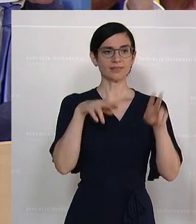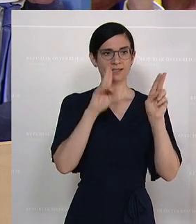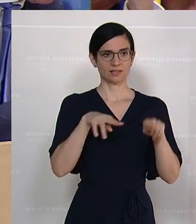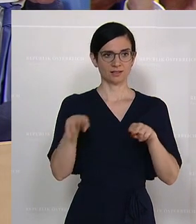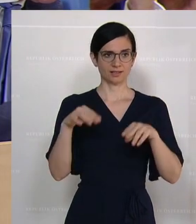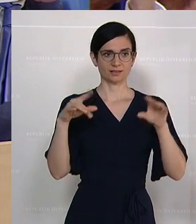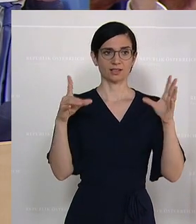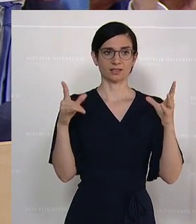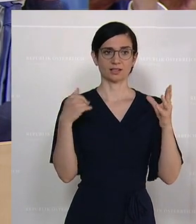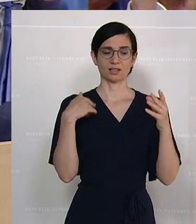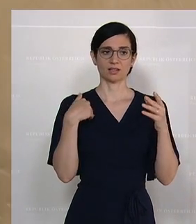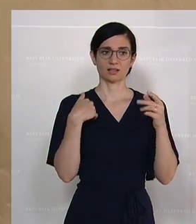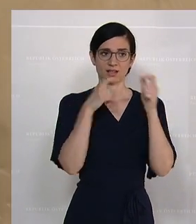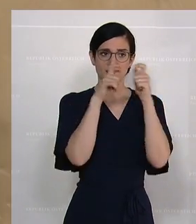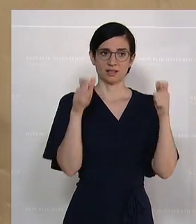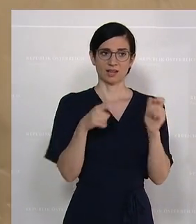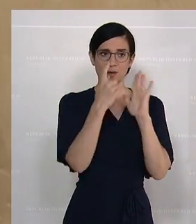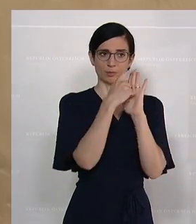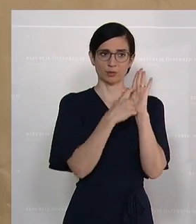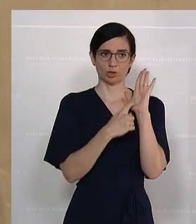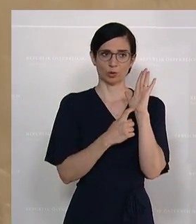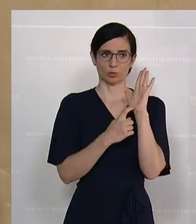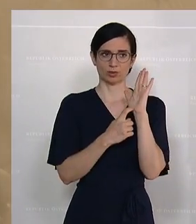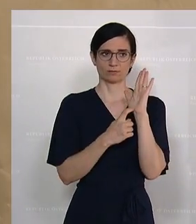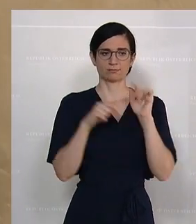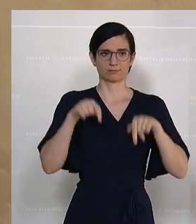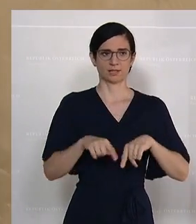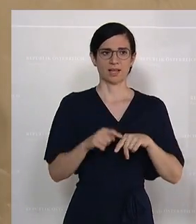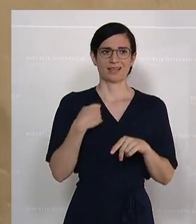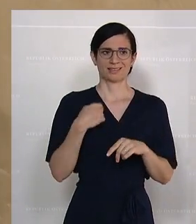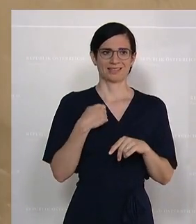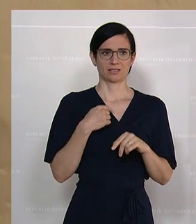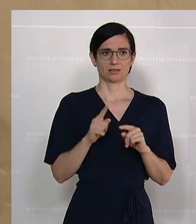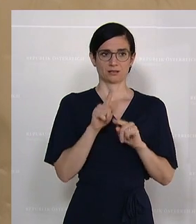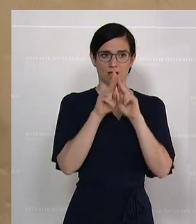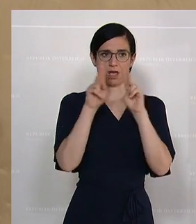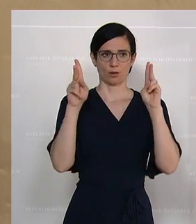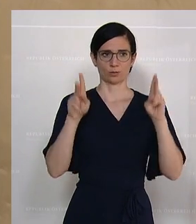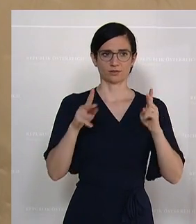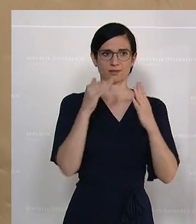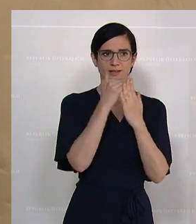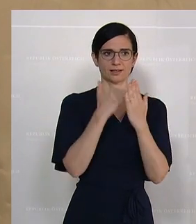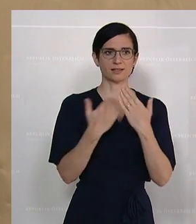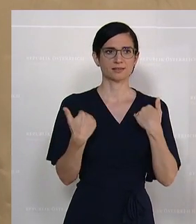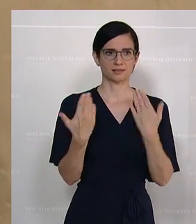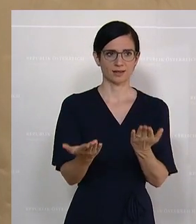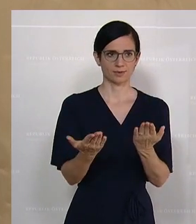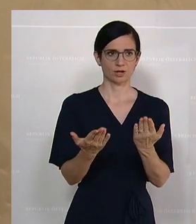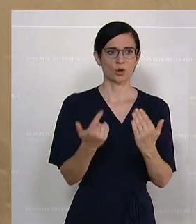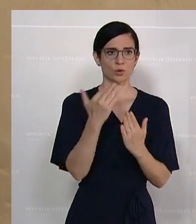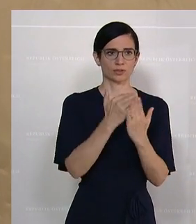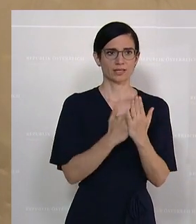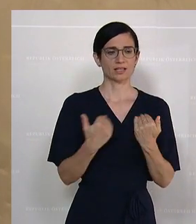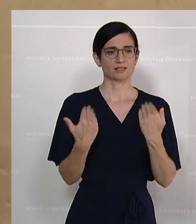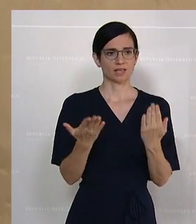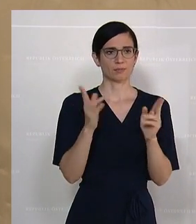sachverhalt ist dieses haus ist gesetzgeber und der gesetzgeber kann eine